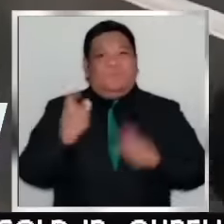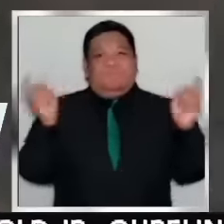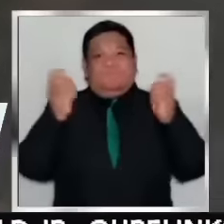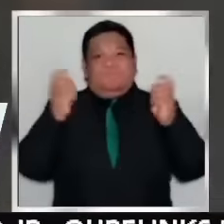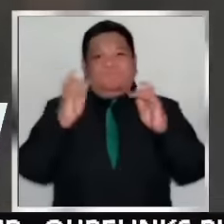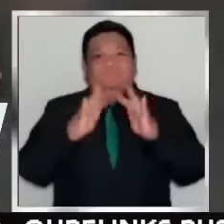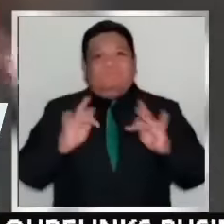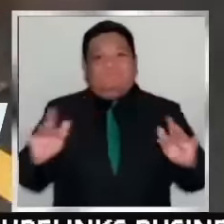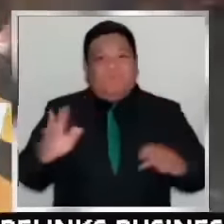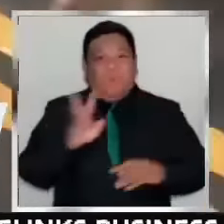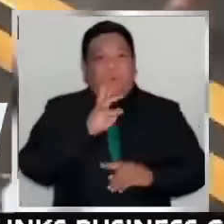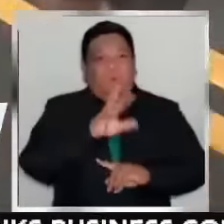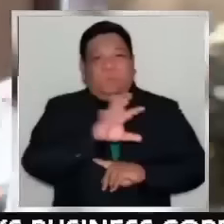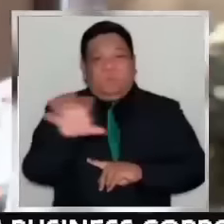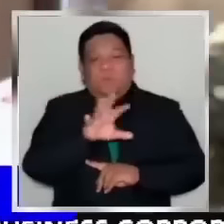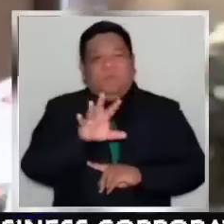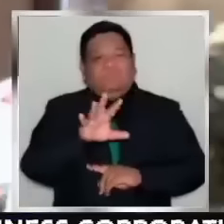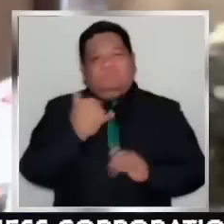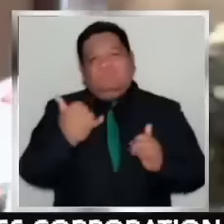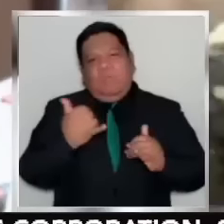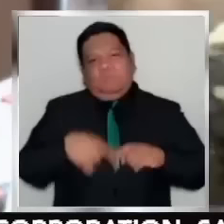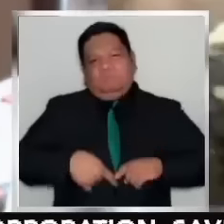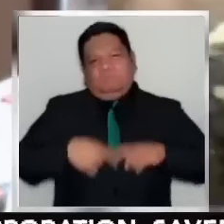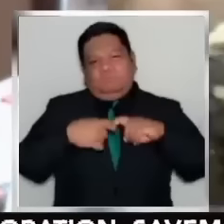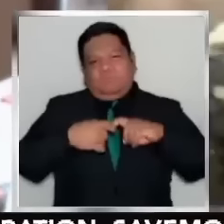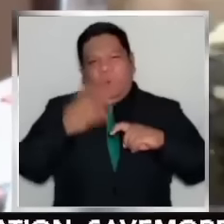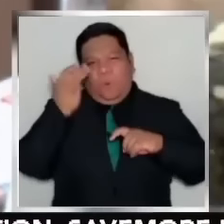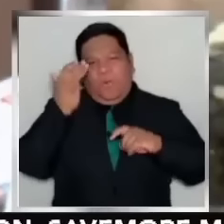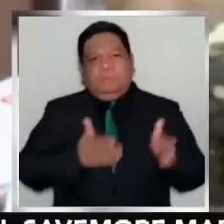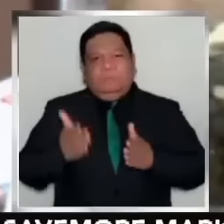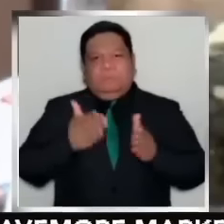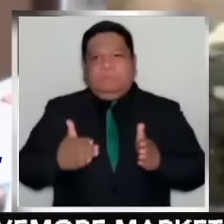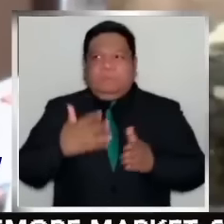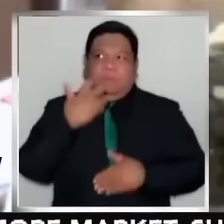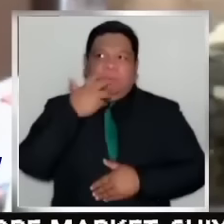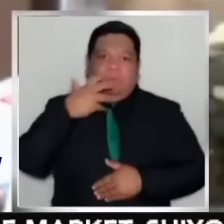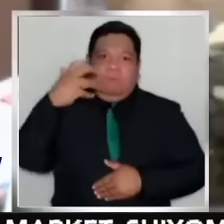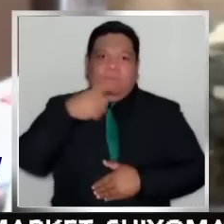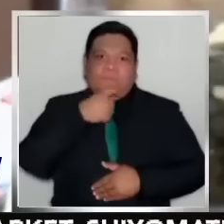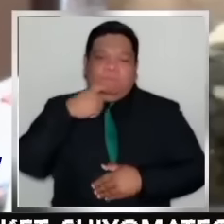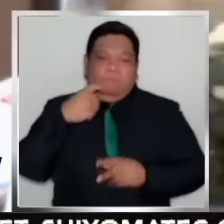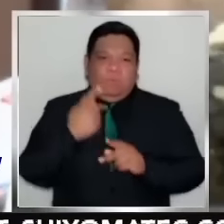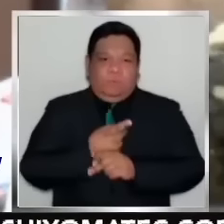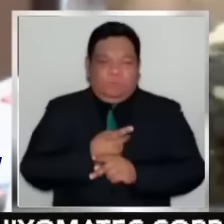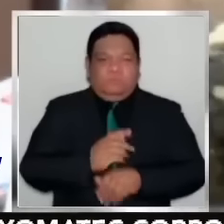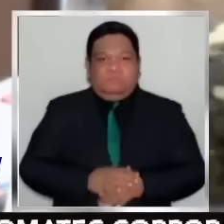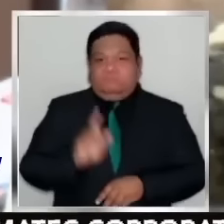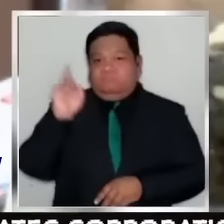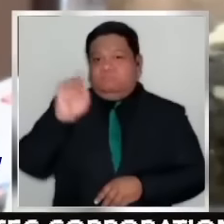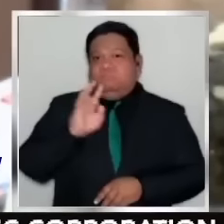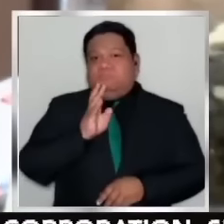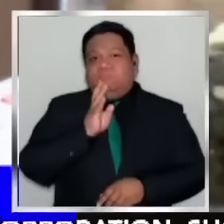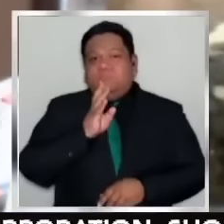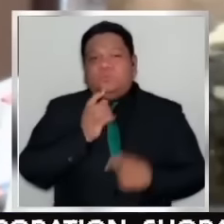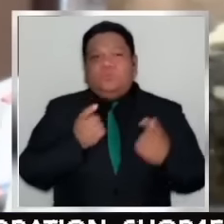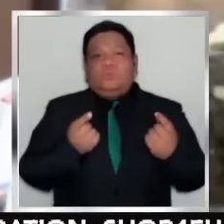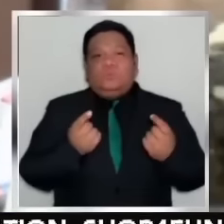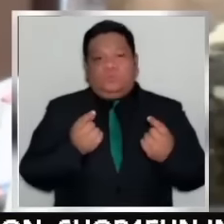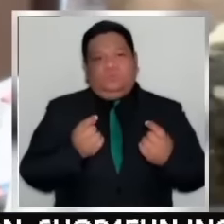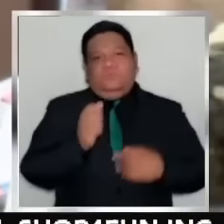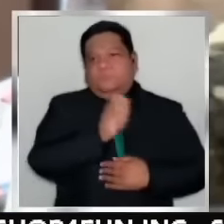bilang paghahanda sa El Nino. Ang gagawin po natin ay ang basbasan sa makabagong San Juan. Ito po ang ginawa natin nung kasagsagan